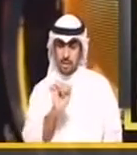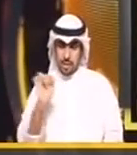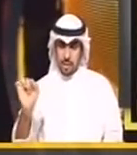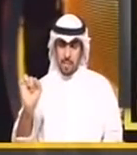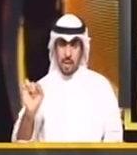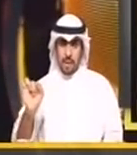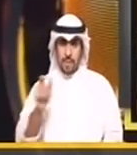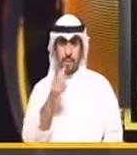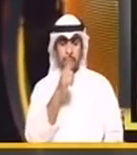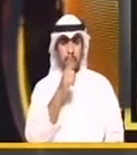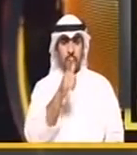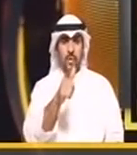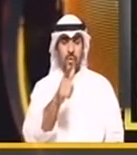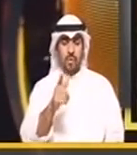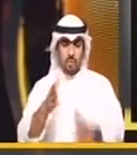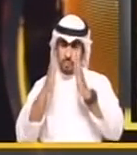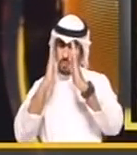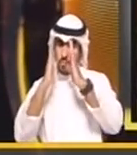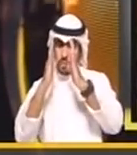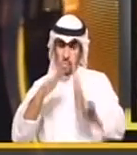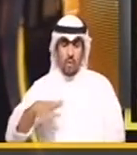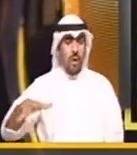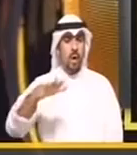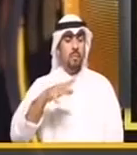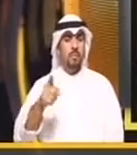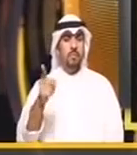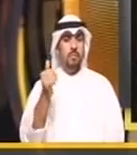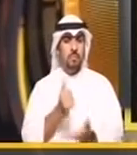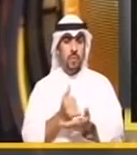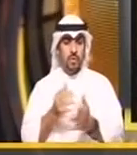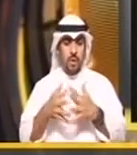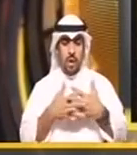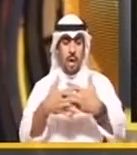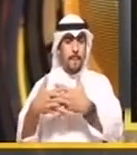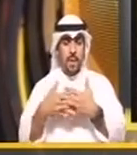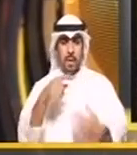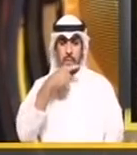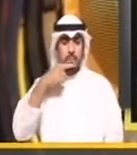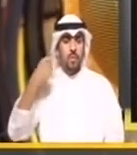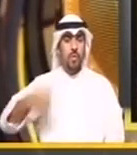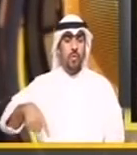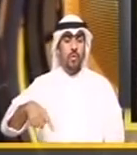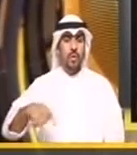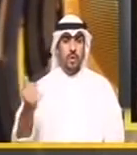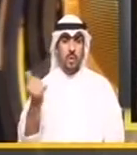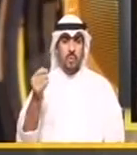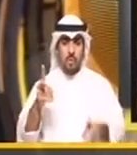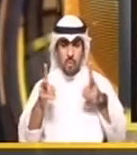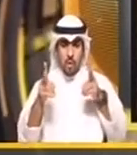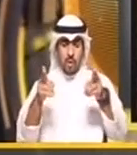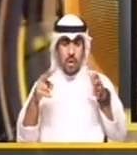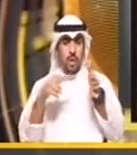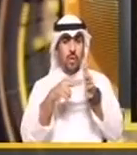معربا عن اشادته بجهود الولايات المتحده الامريكيه وروسيا للتوصل الى هدنه في سوريا